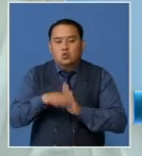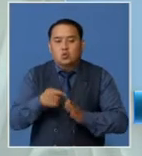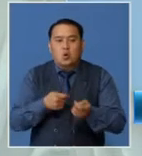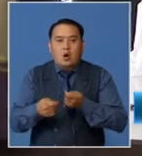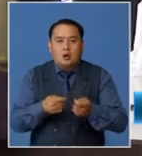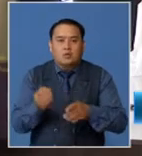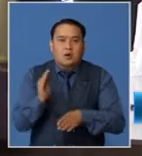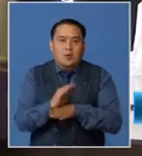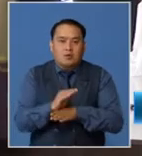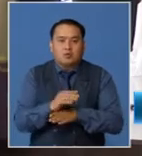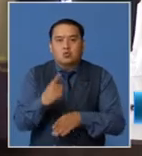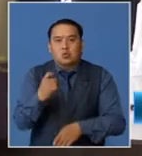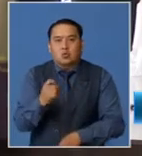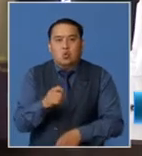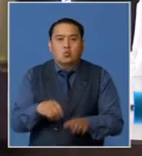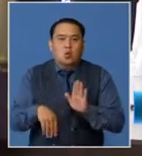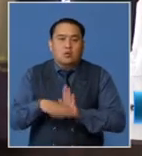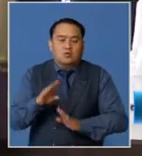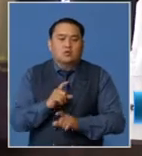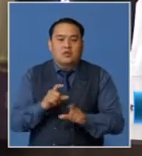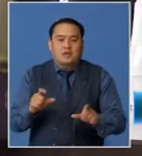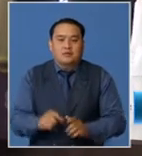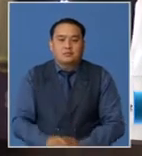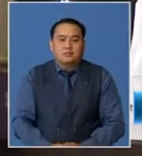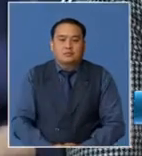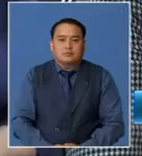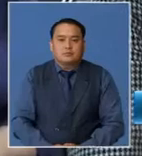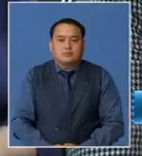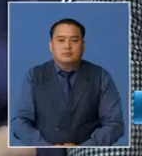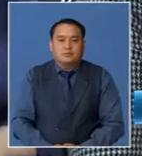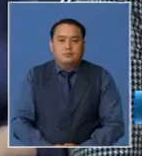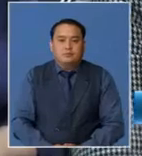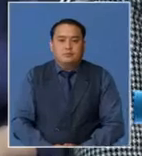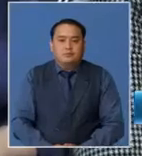в работе площадки приняли участие свыше 100 человек.